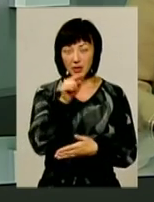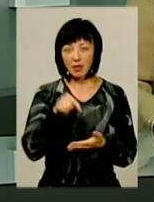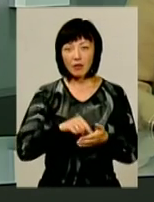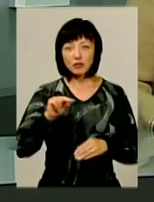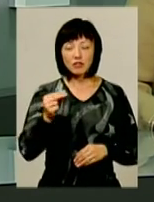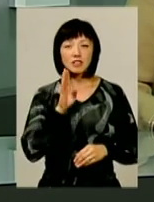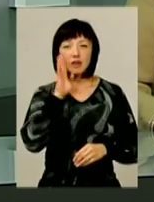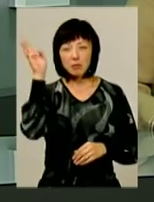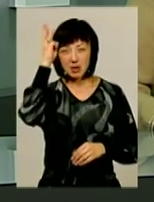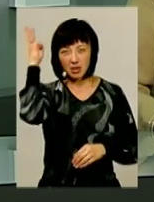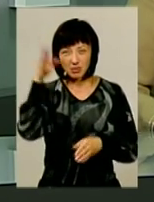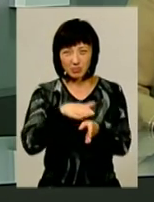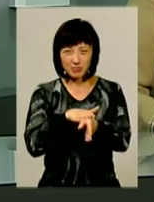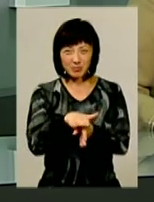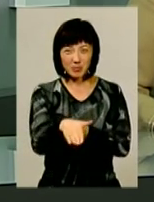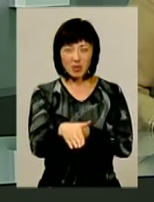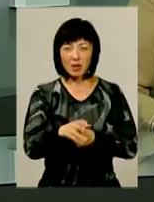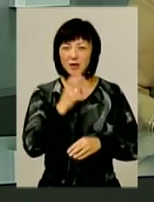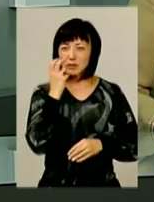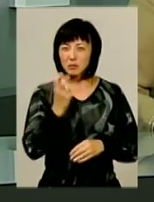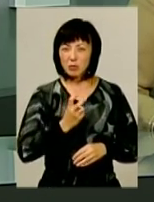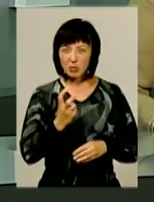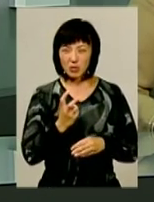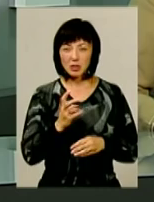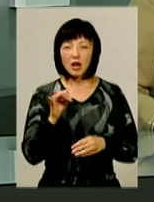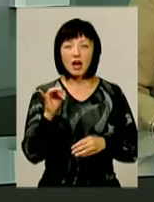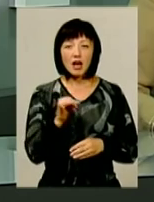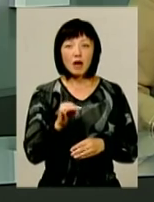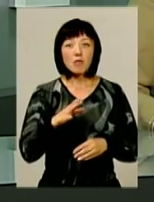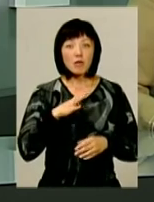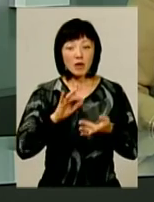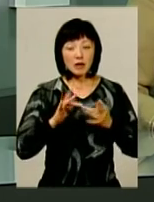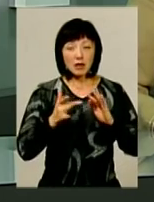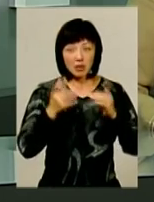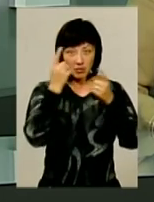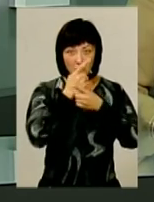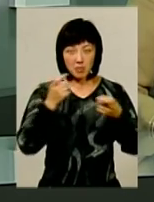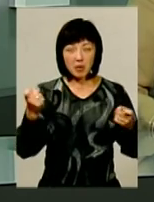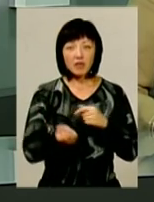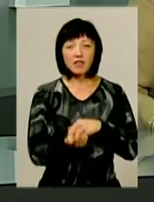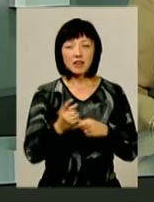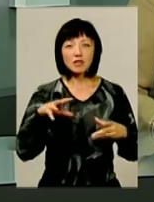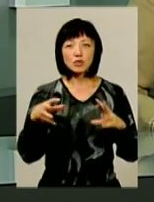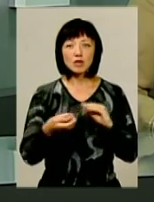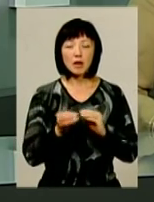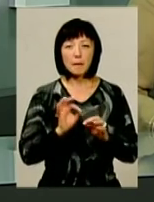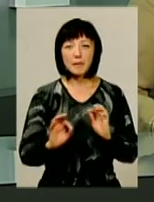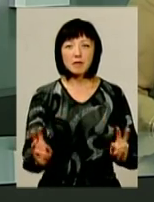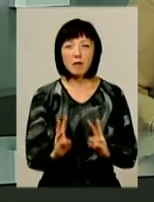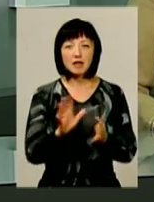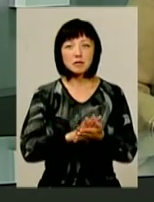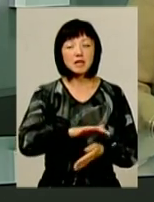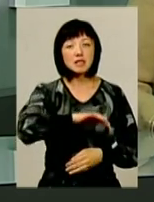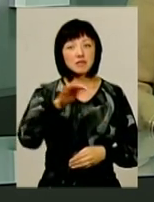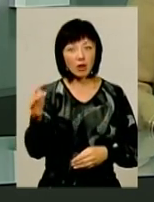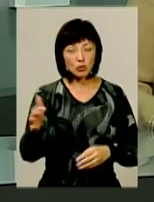Хмельницький буквально заполонив їдючий сморід. Мережею ширилася інформація, що нестерпний сморід виник в результаті підпалу